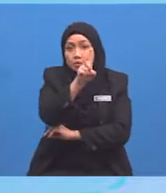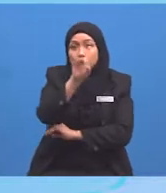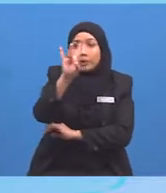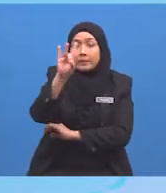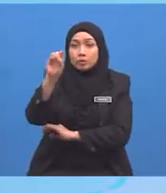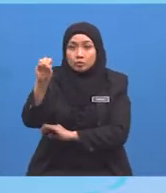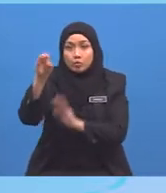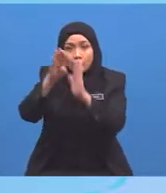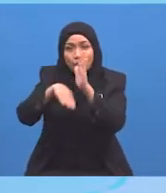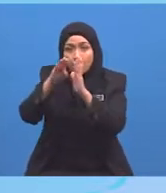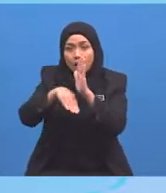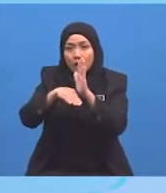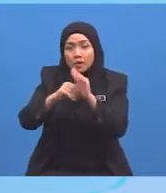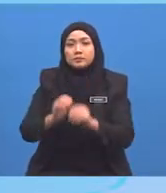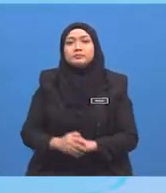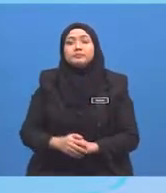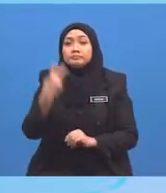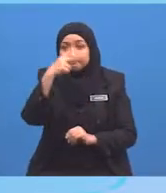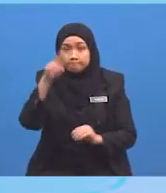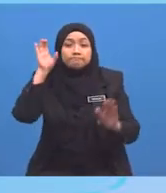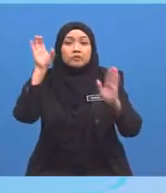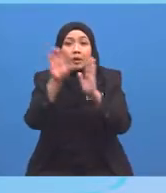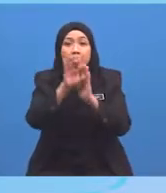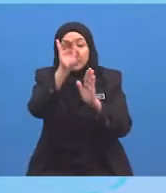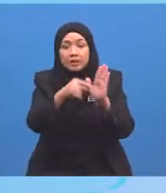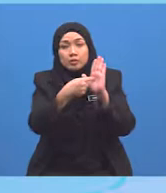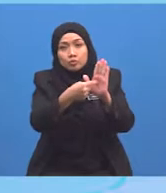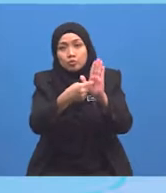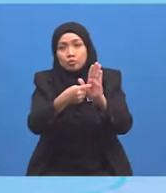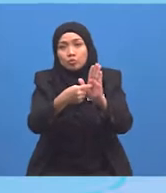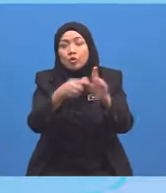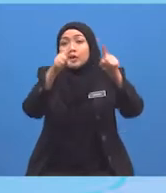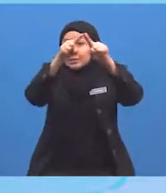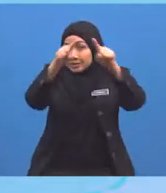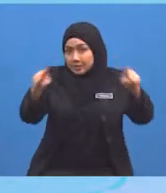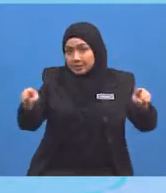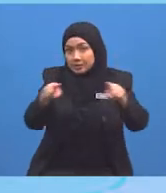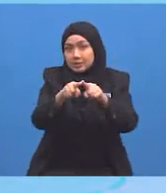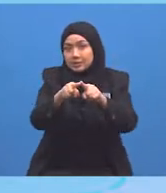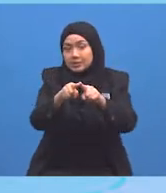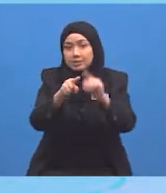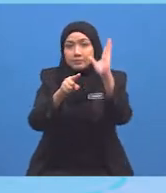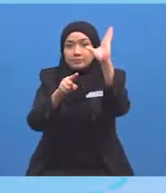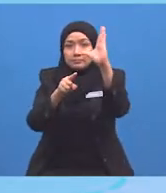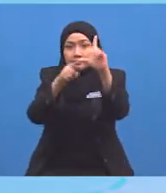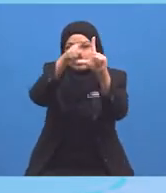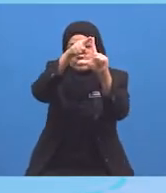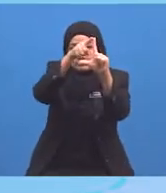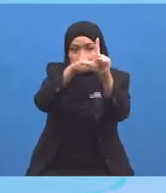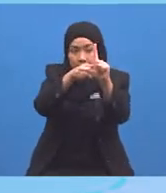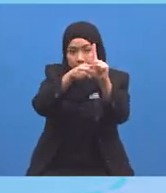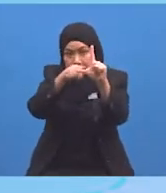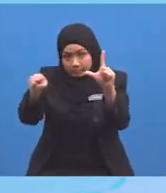180 darjah. Dan yang terakhir adalah segitiga bersudut tegak, di